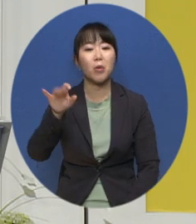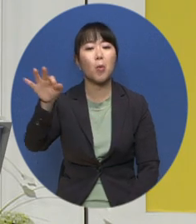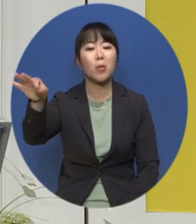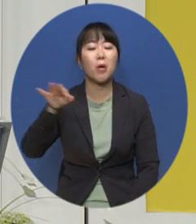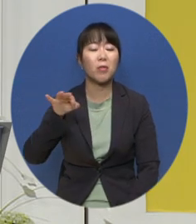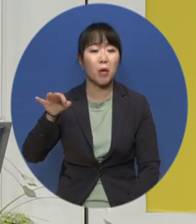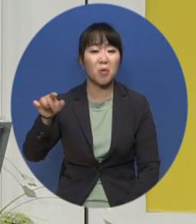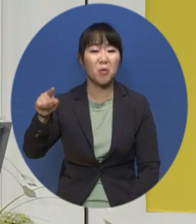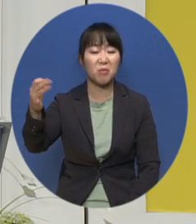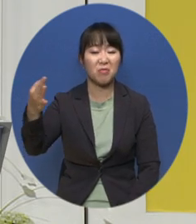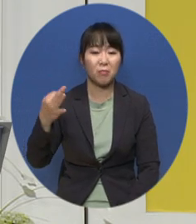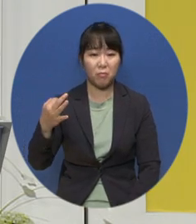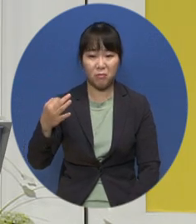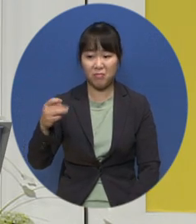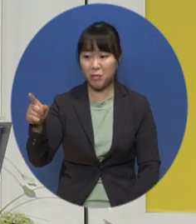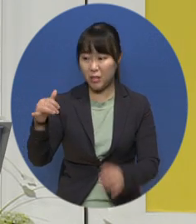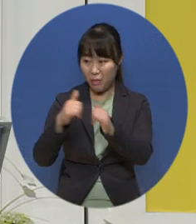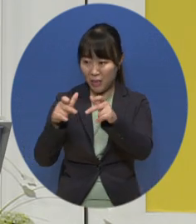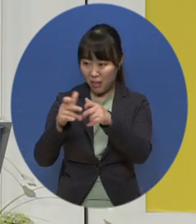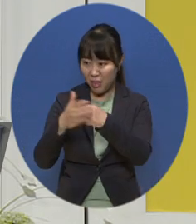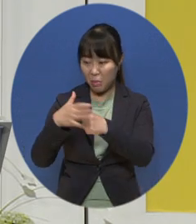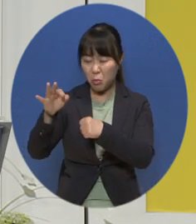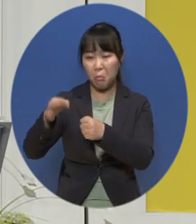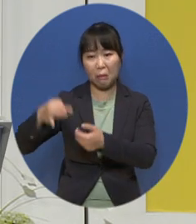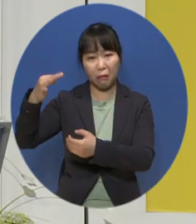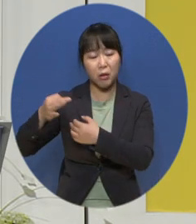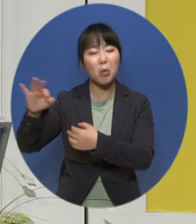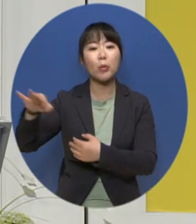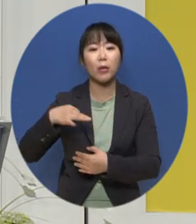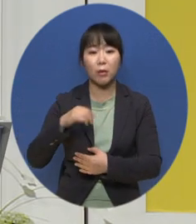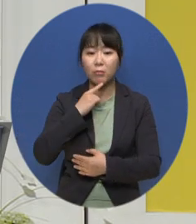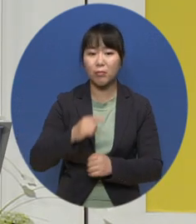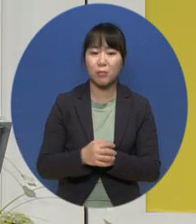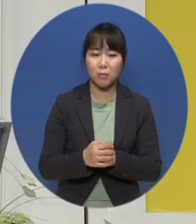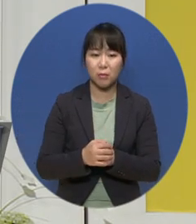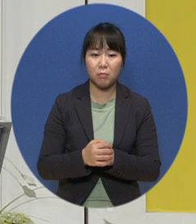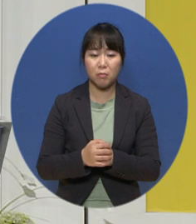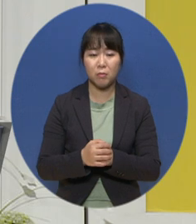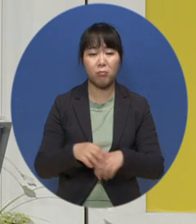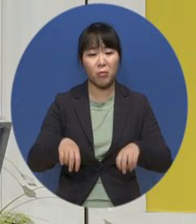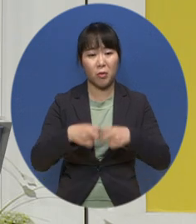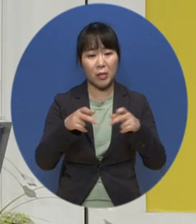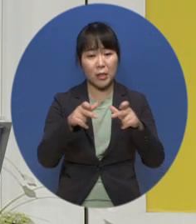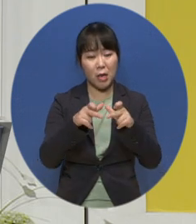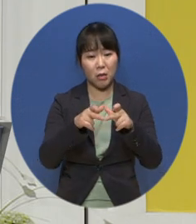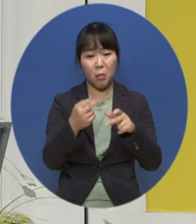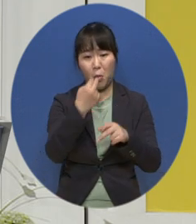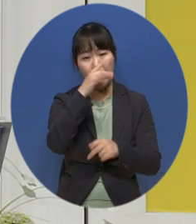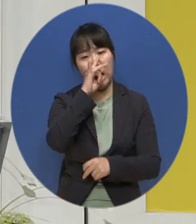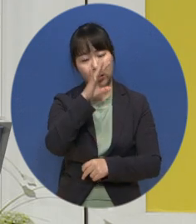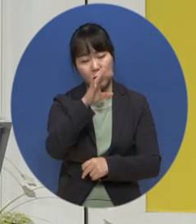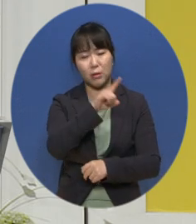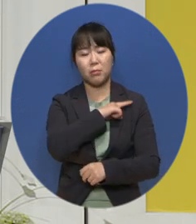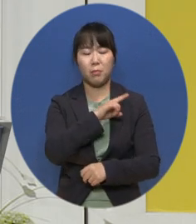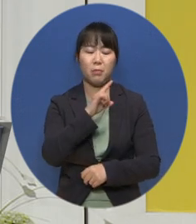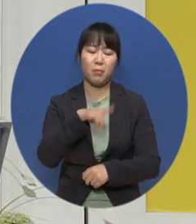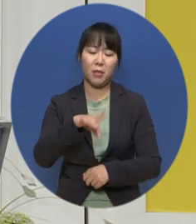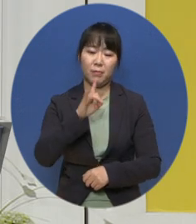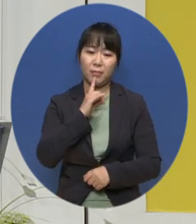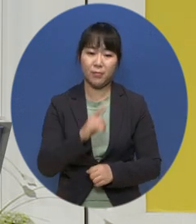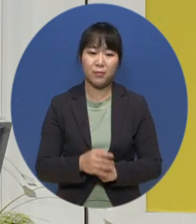돈 들어 온다던 돌아온다 병원에서 컷 그래서 교통 사워 장애인들은 일단 보험이 안 된다 한 것이 우선입니다